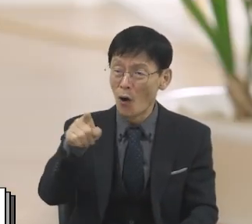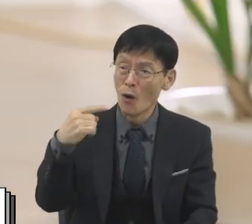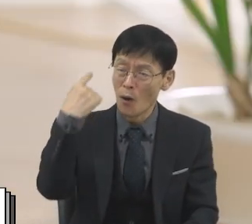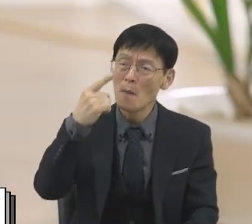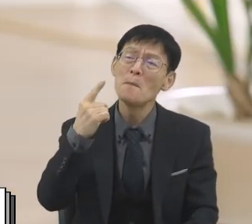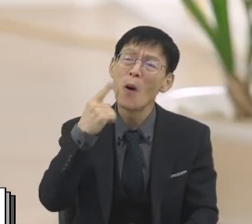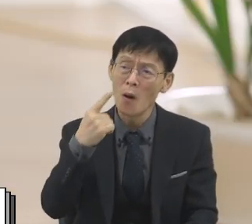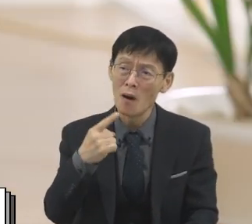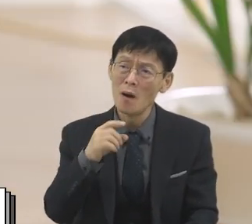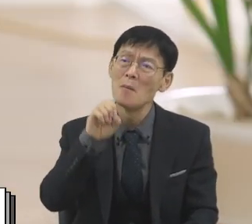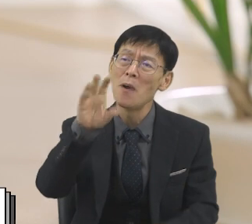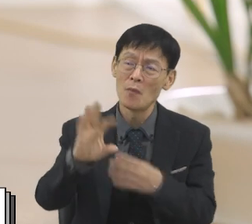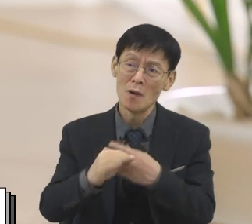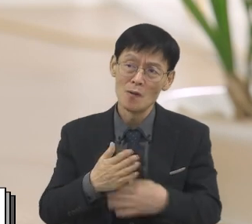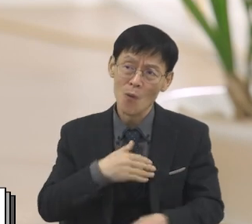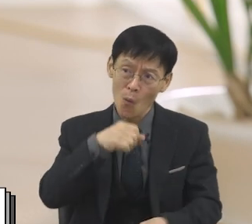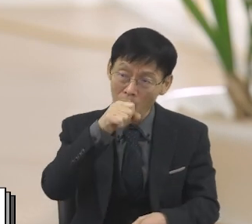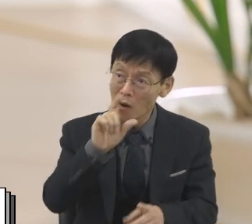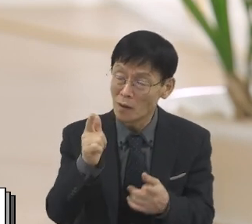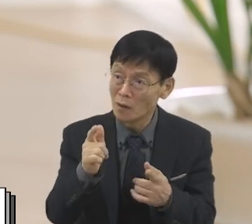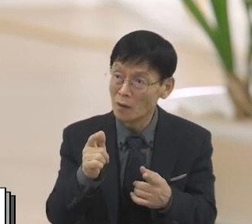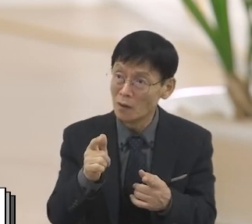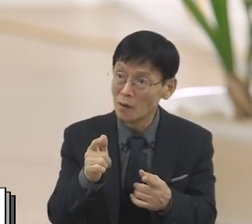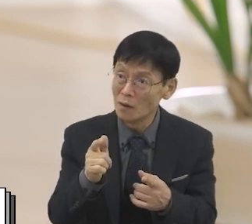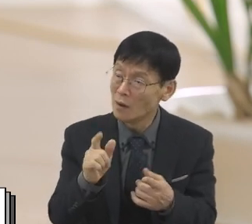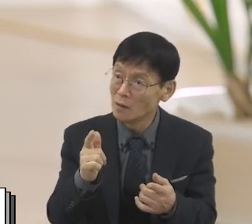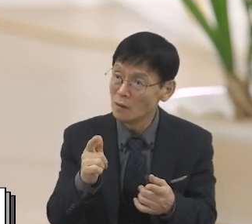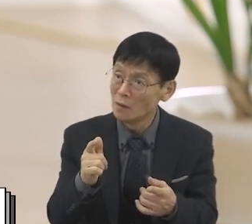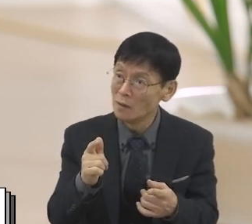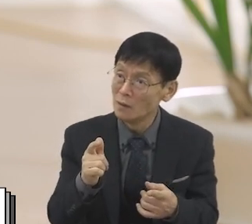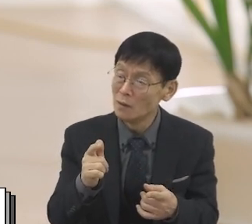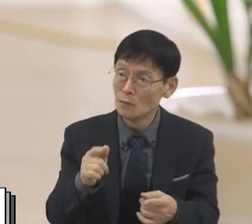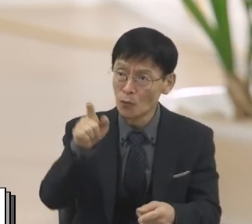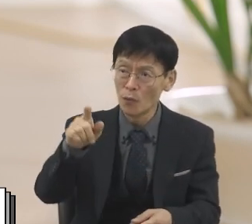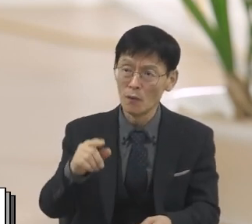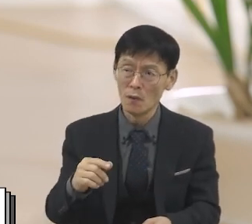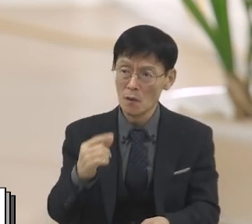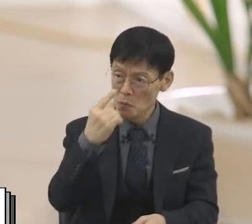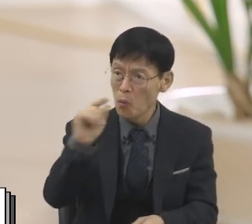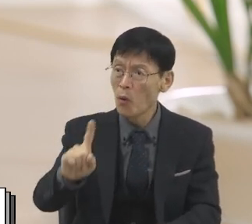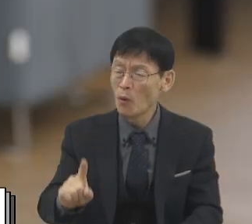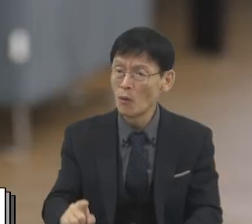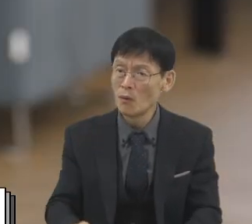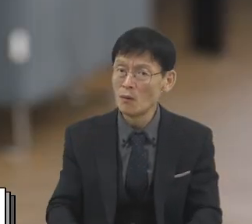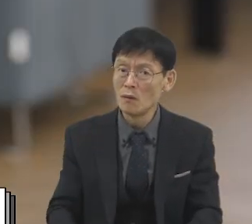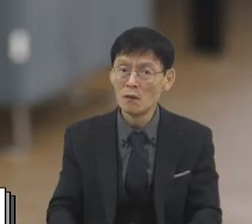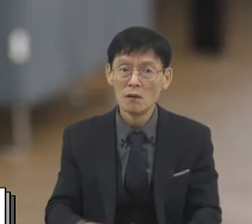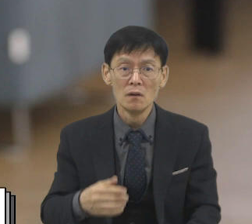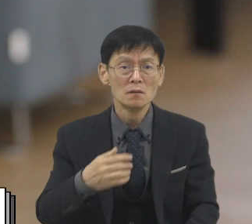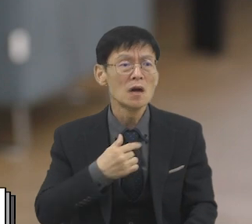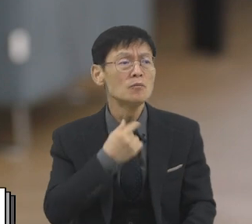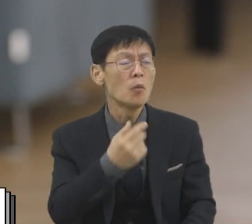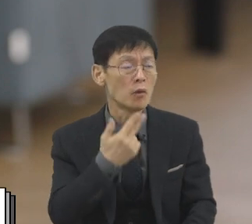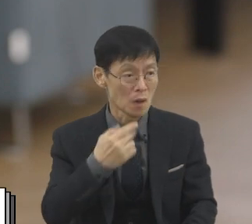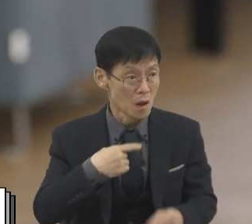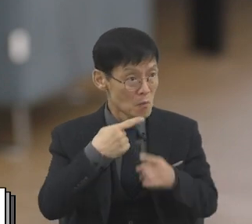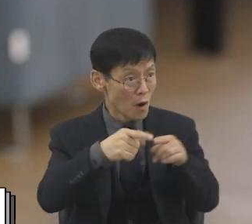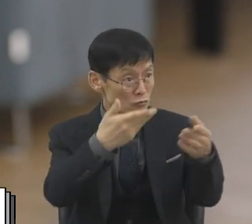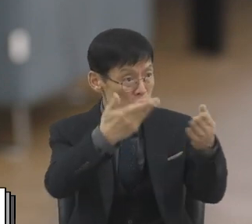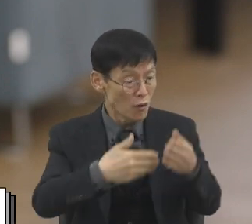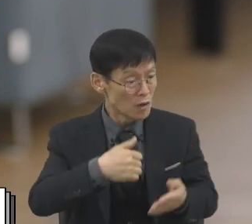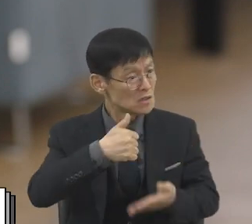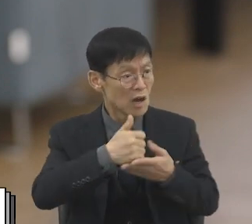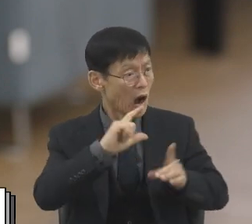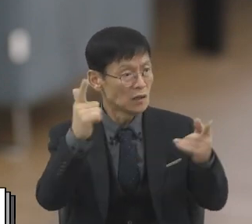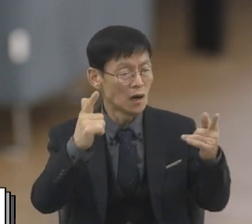얼굴이 예쁘다고 하면 기분 좋아해야 하는 거 아니에요? 지혜 씨 너무 예민하다. 내가 원하지 않는 나에 대한 평가는